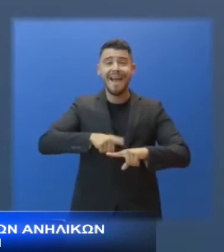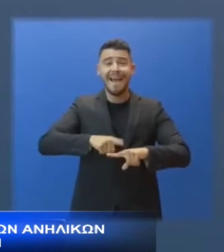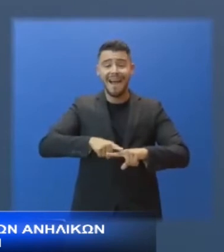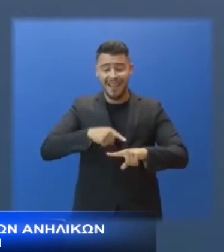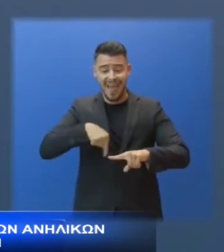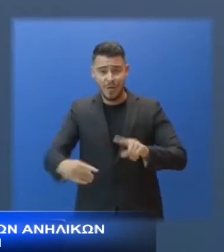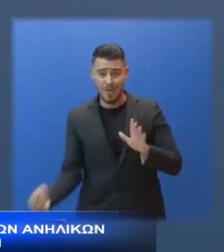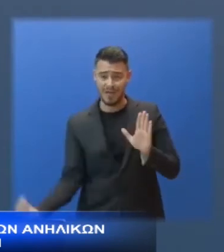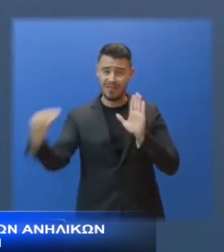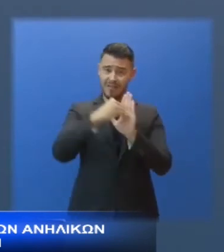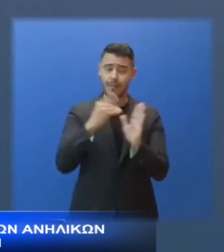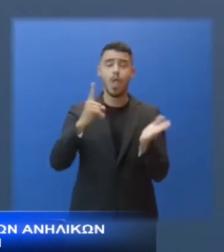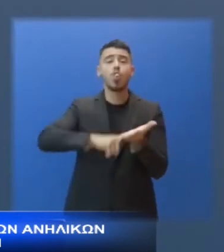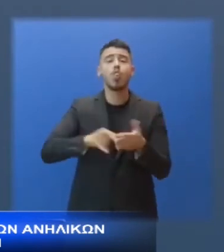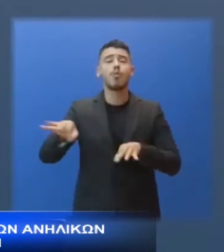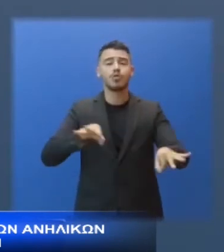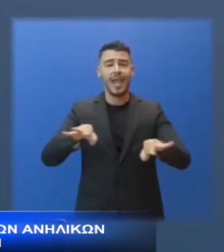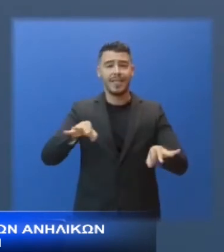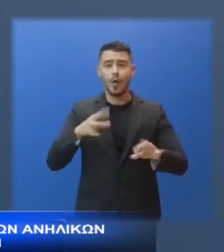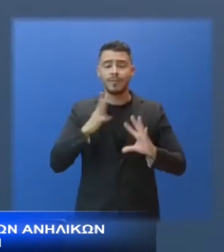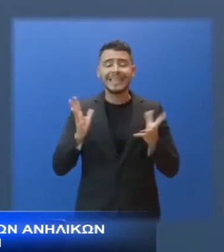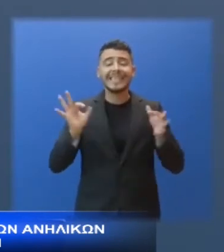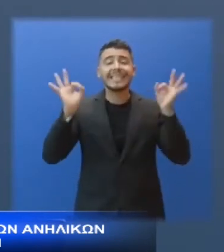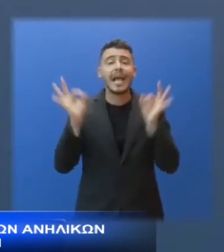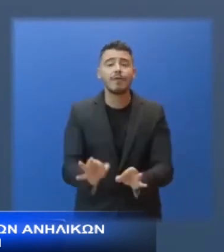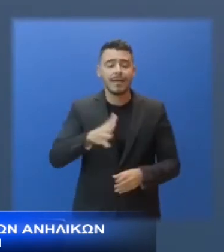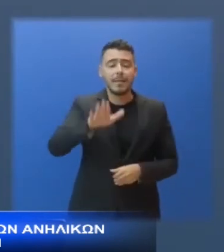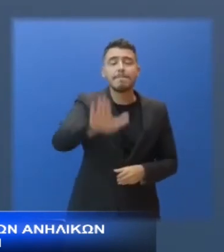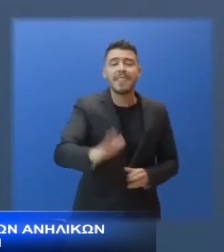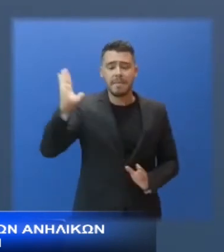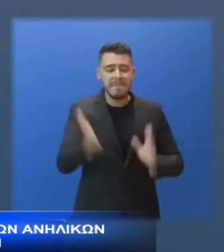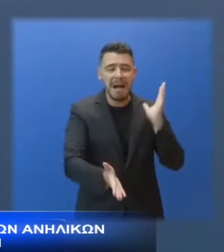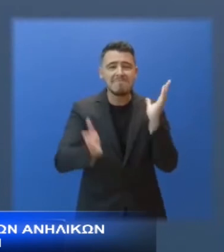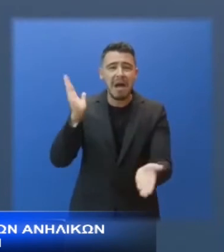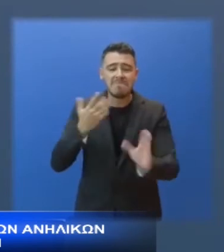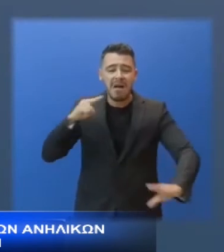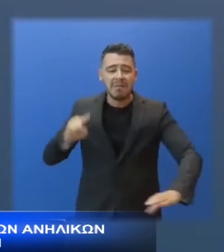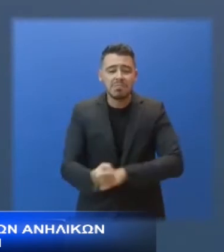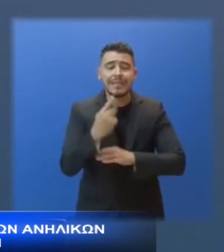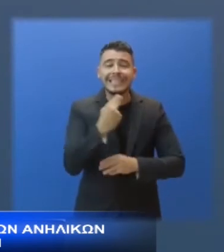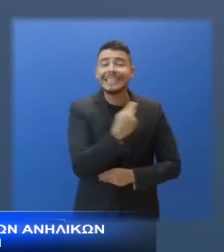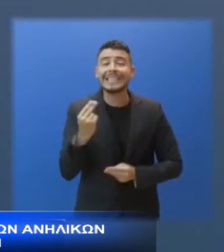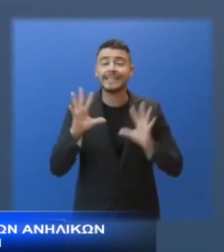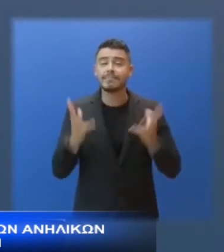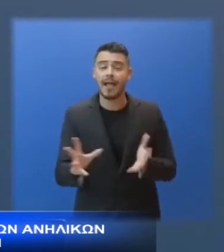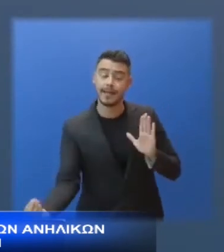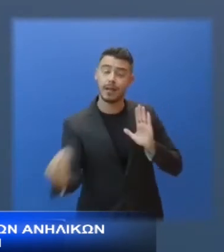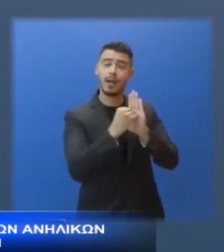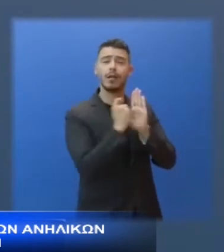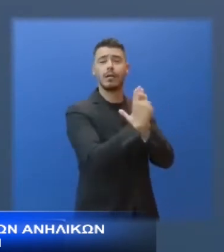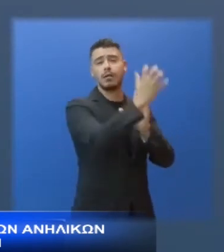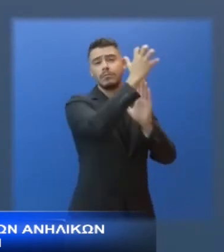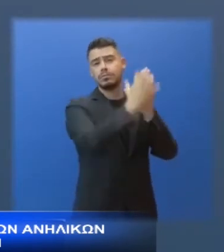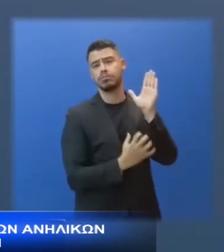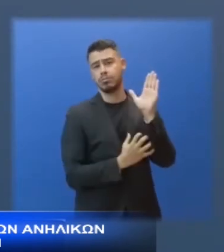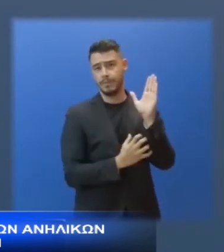μέσα από αυτό το νομοσχέδιο τι είναι παιδική κακοποίηση. Λαμβάνονται και ενισχύονται μέτρα πρόληψης και θεσπίζεται η υποχρέωση των φορέων, είναι πάνω